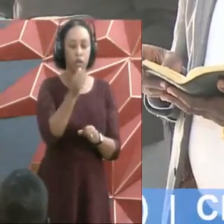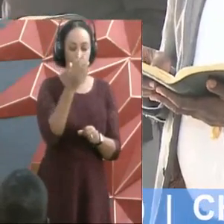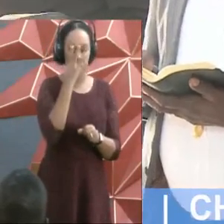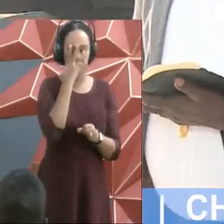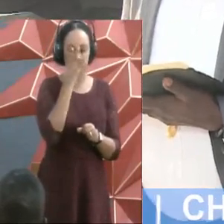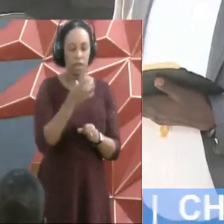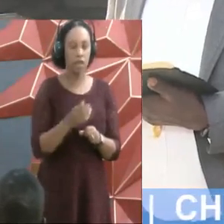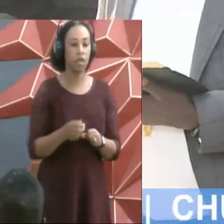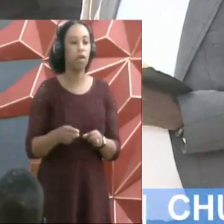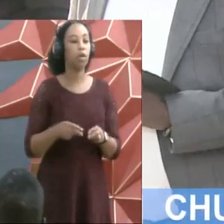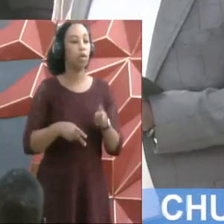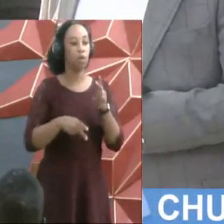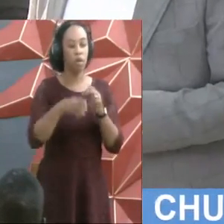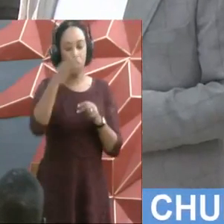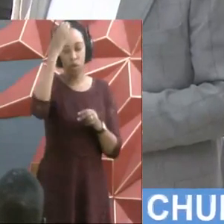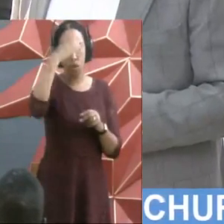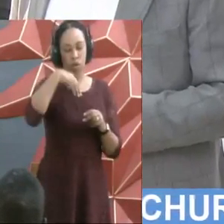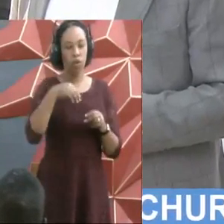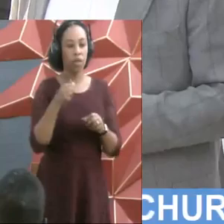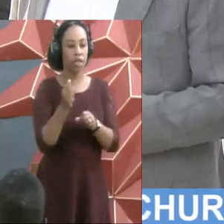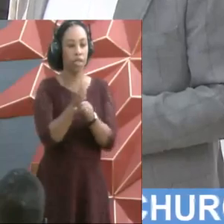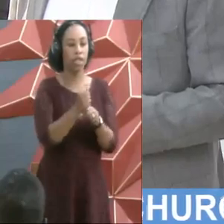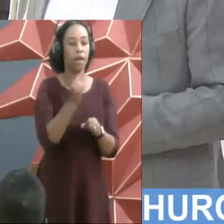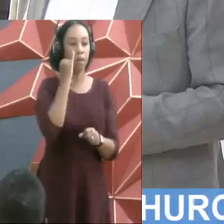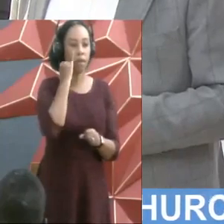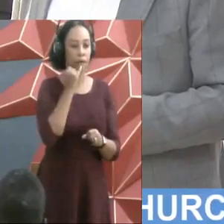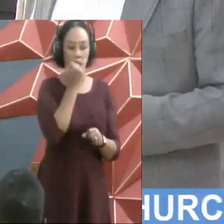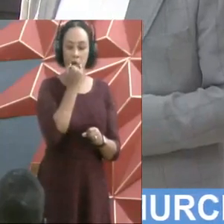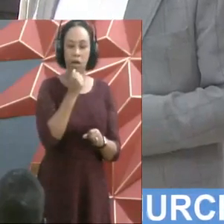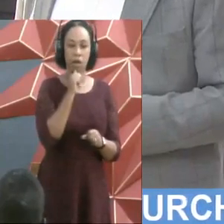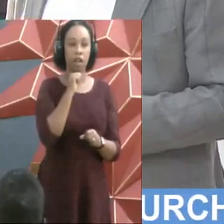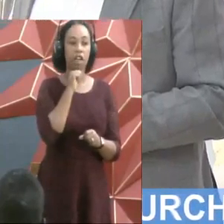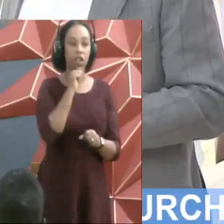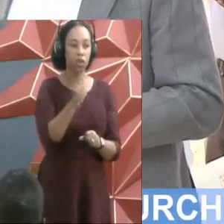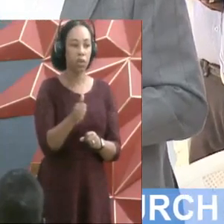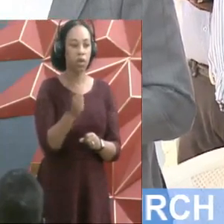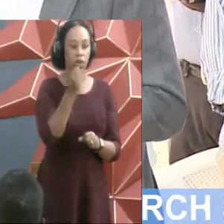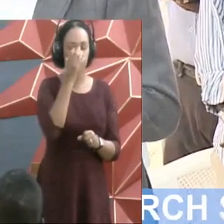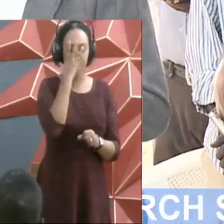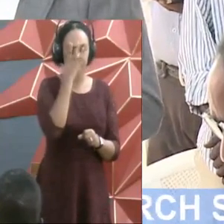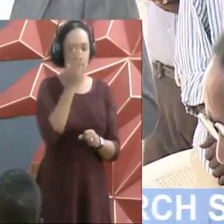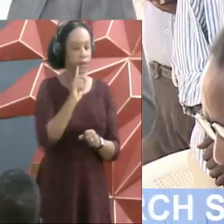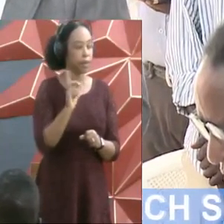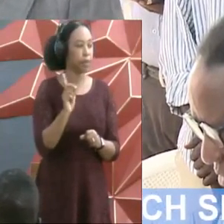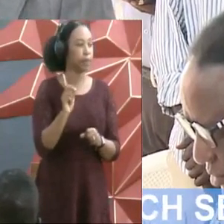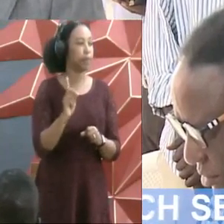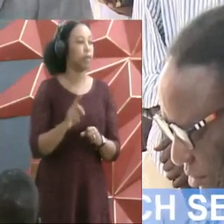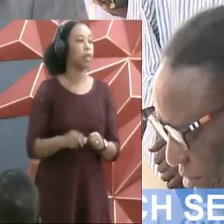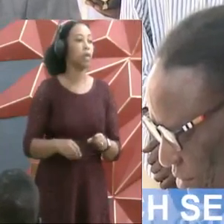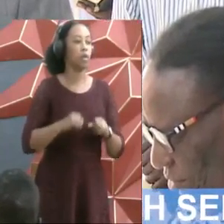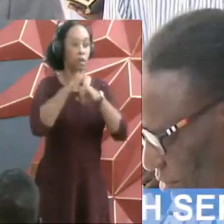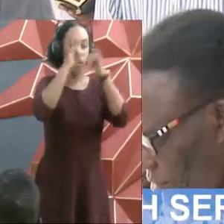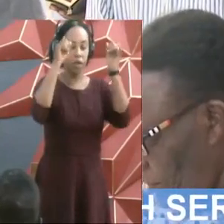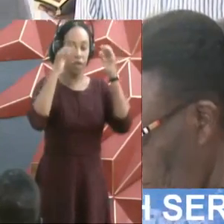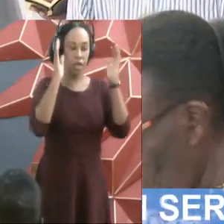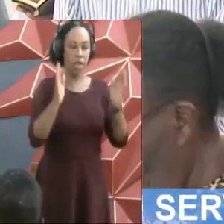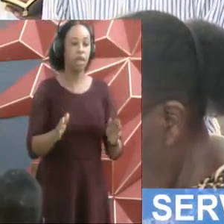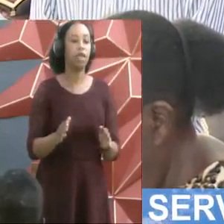dore urinda Abisiraheli ntazahunikira kandi ntasinzira Uwiteka niwe murinzi